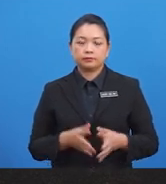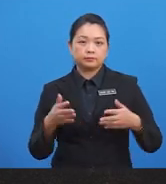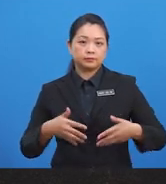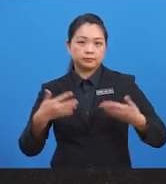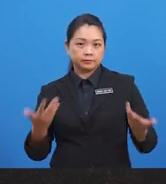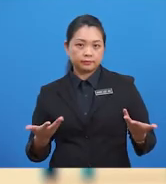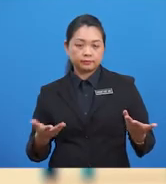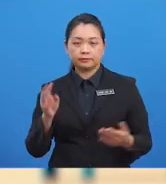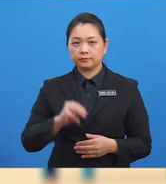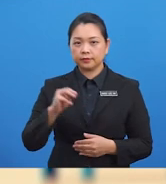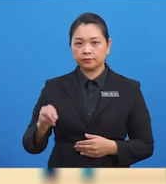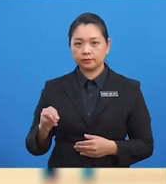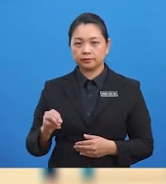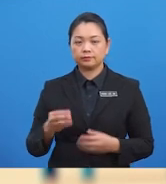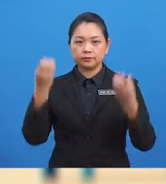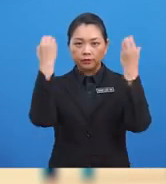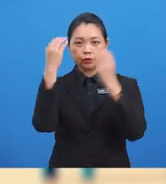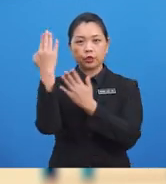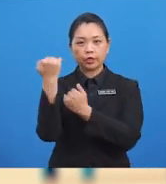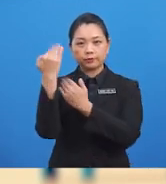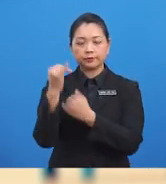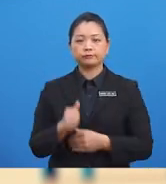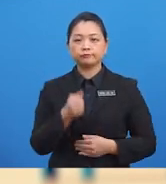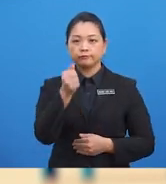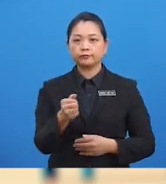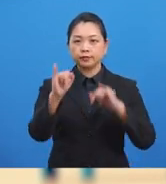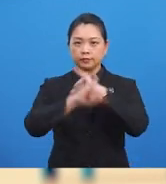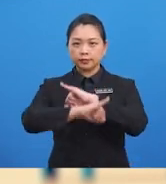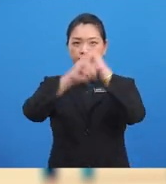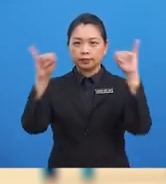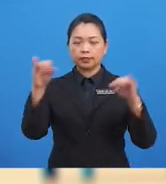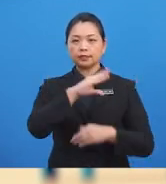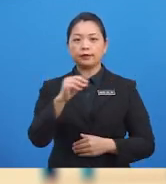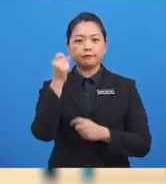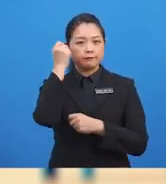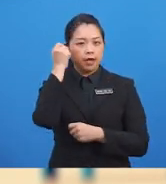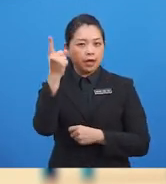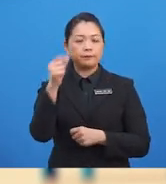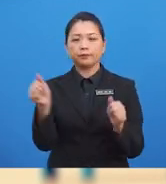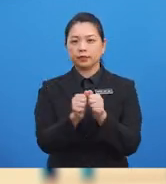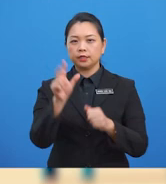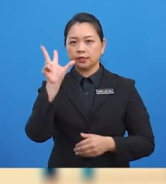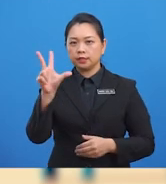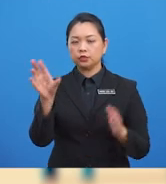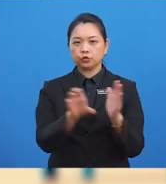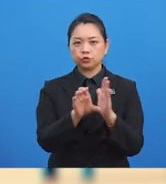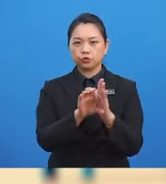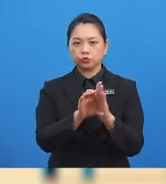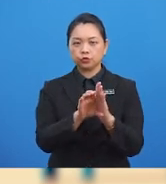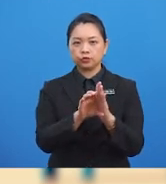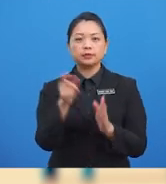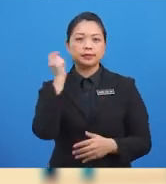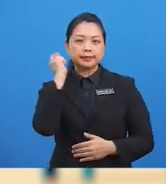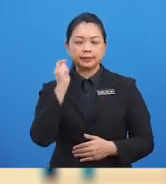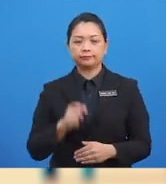0.6667. Bagaimana murid-murid? Saya harap anda jelas dan faham dengan tiga contoh